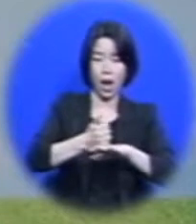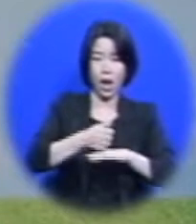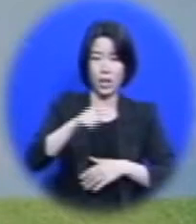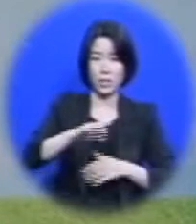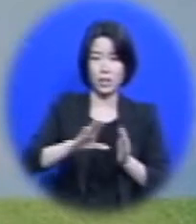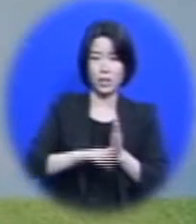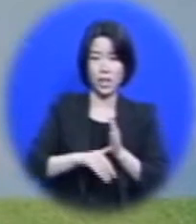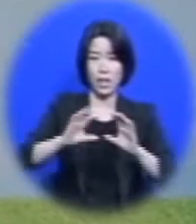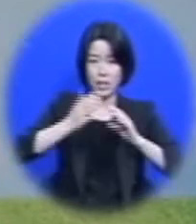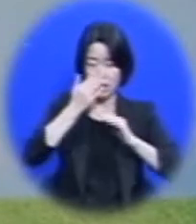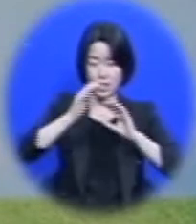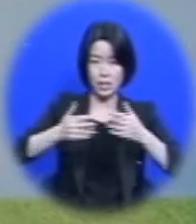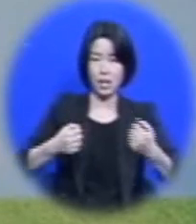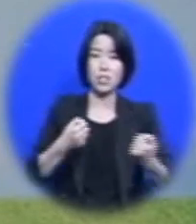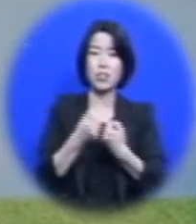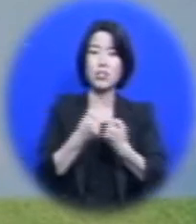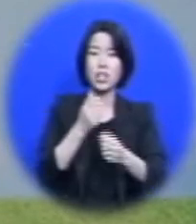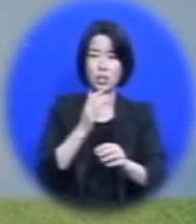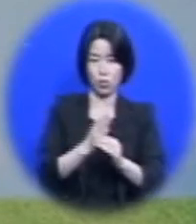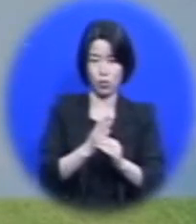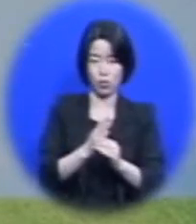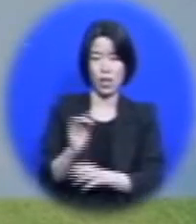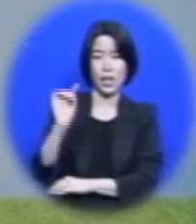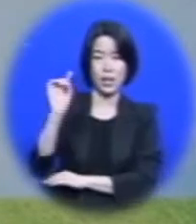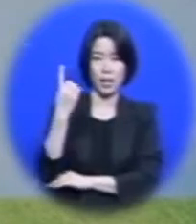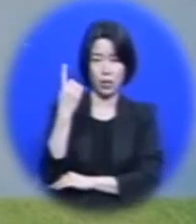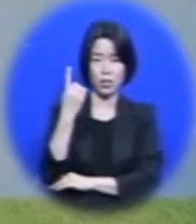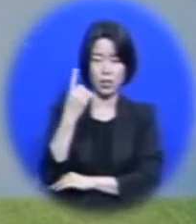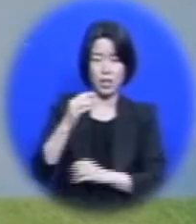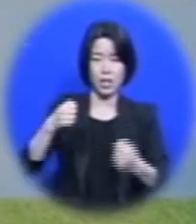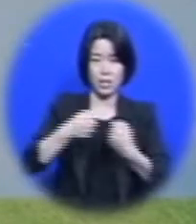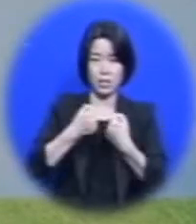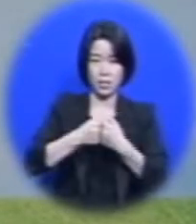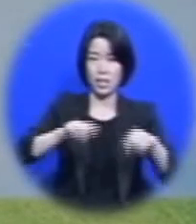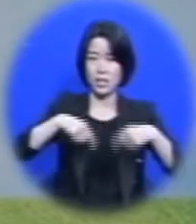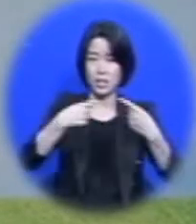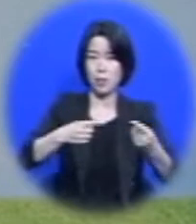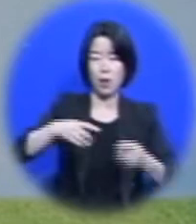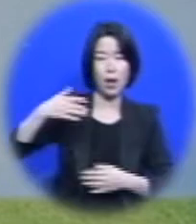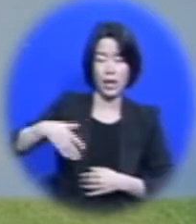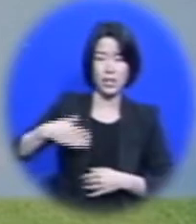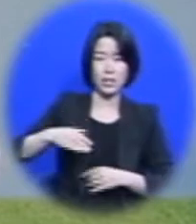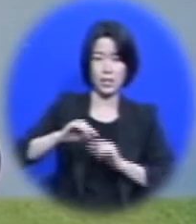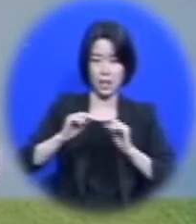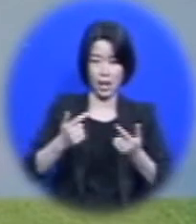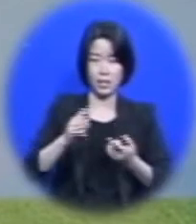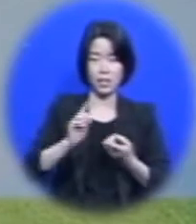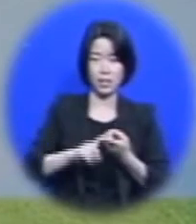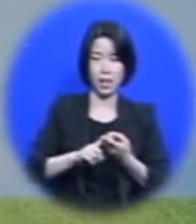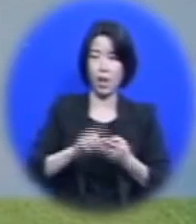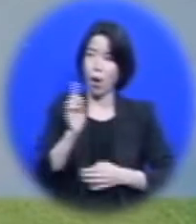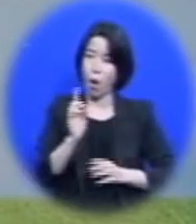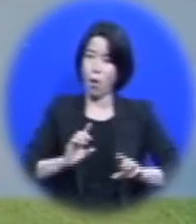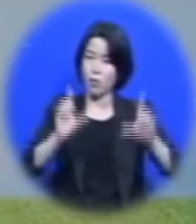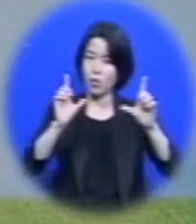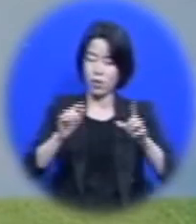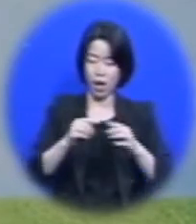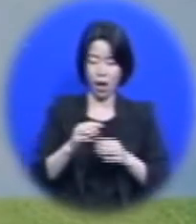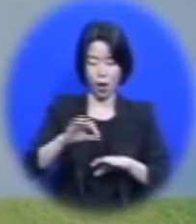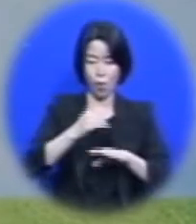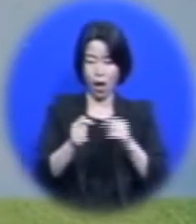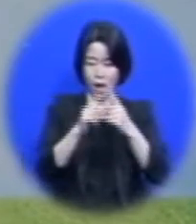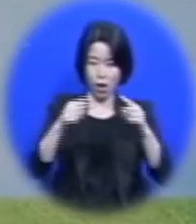중에 있었습니다. 다윗은 전쟁에 참여하지 않은 상태에서 어느 날 왕궁 옥상을